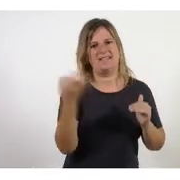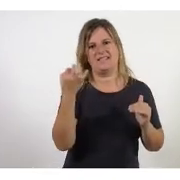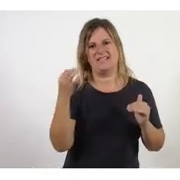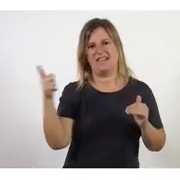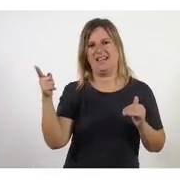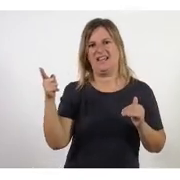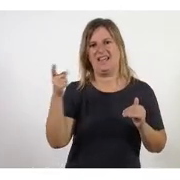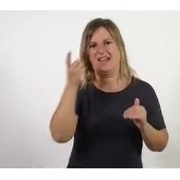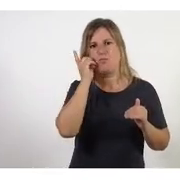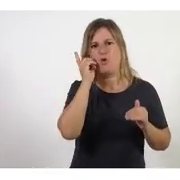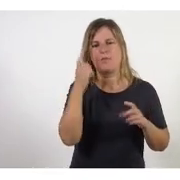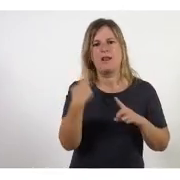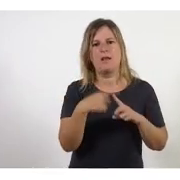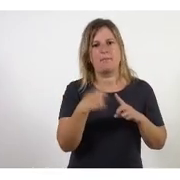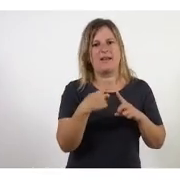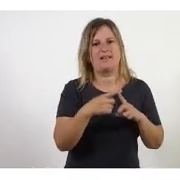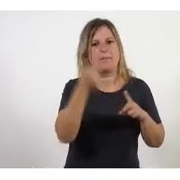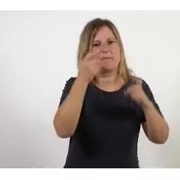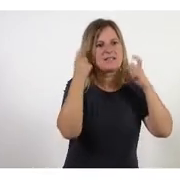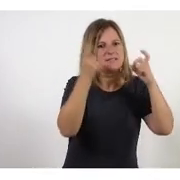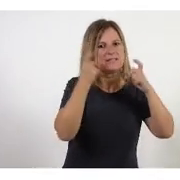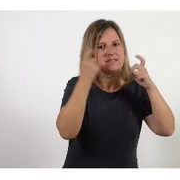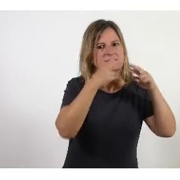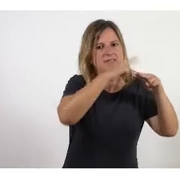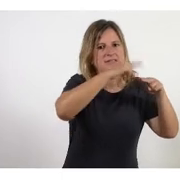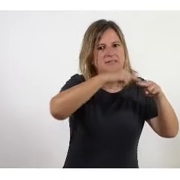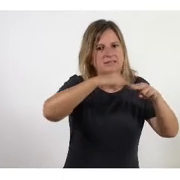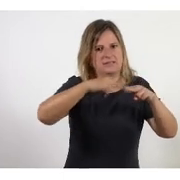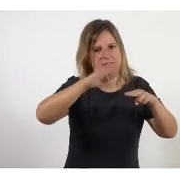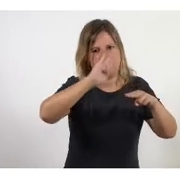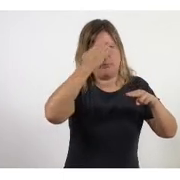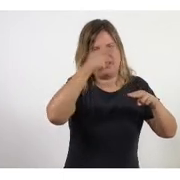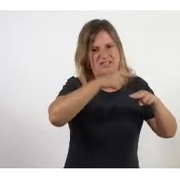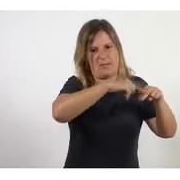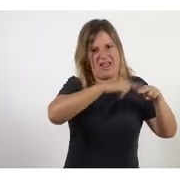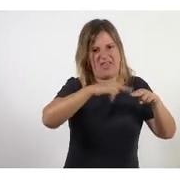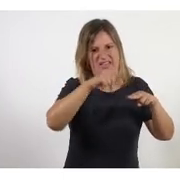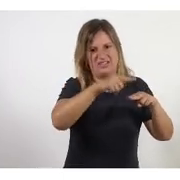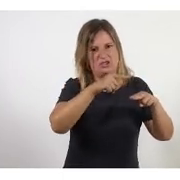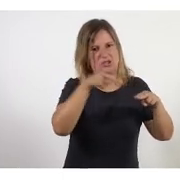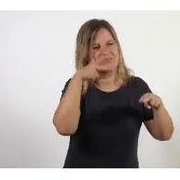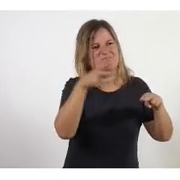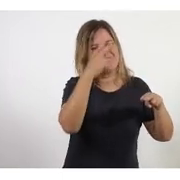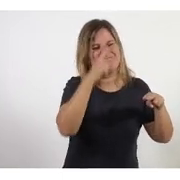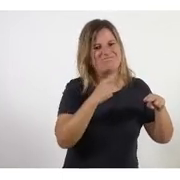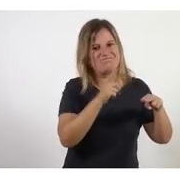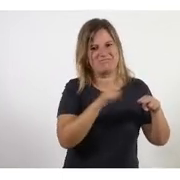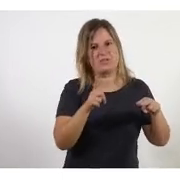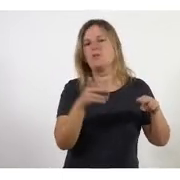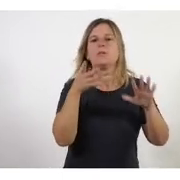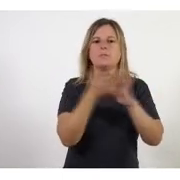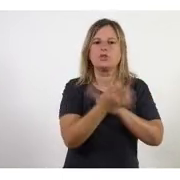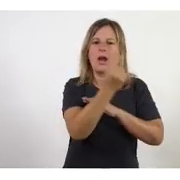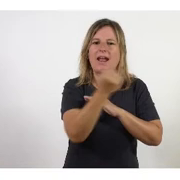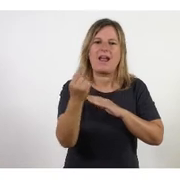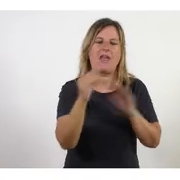el desenvolupador posa esforços en allò que és el core, la cosa més important de la seva app. Llavors, amb el mòbil hem de fer cada cosa amb la